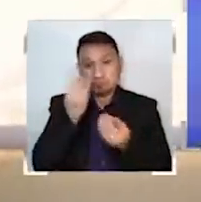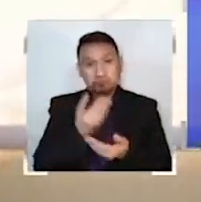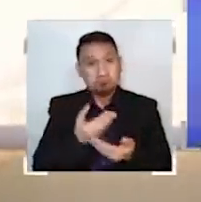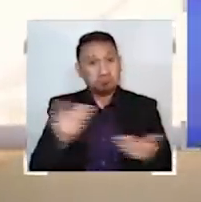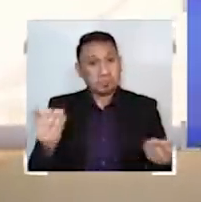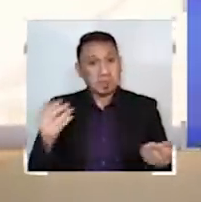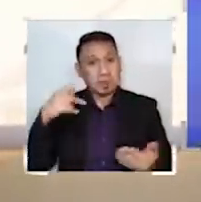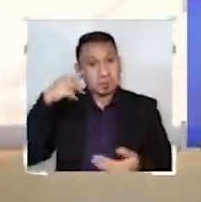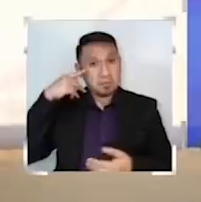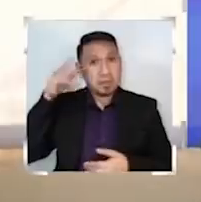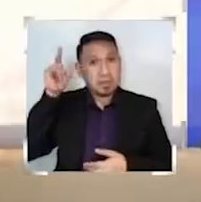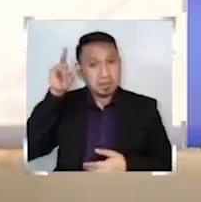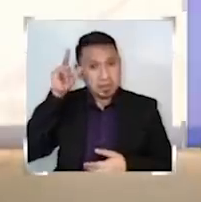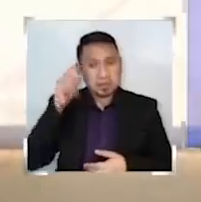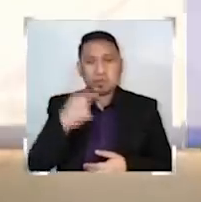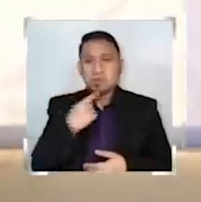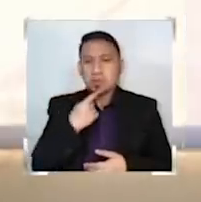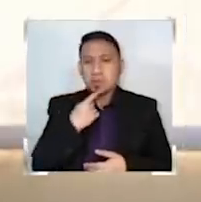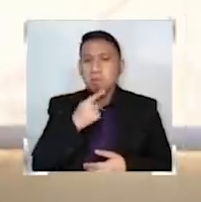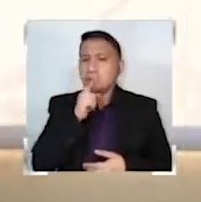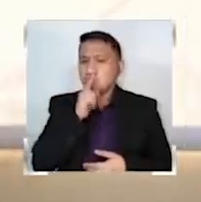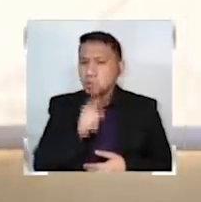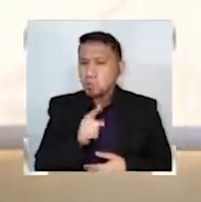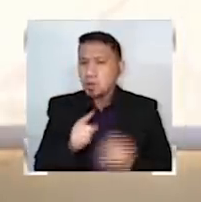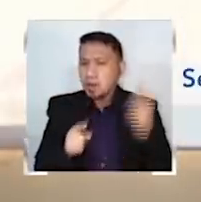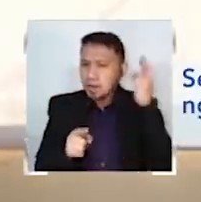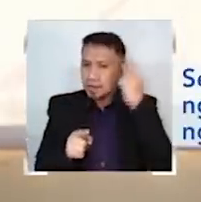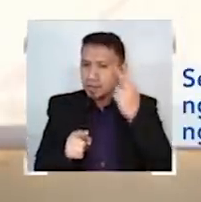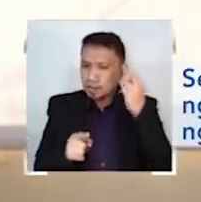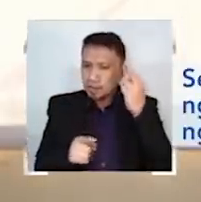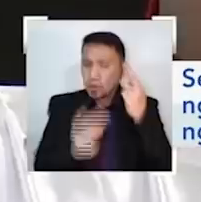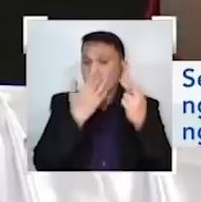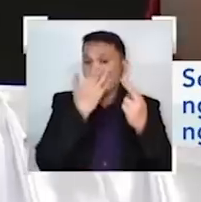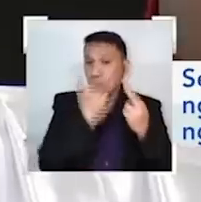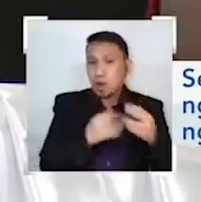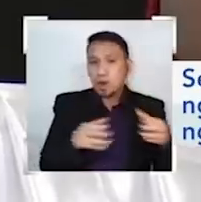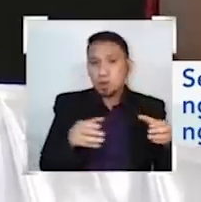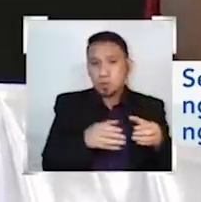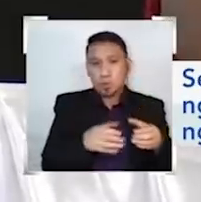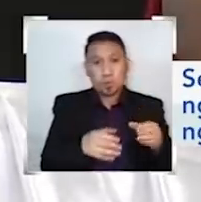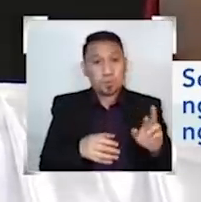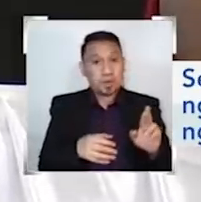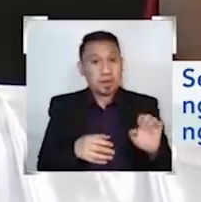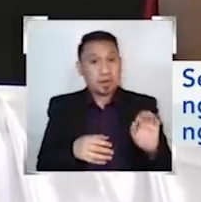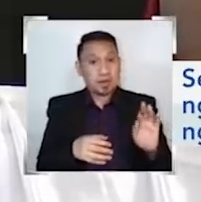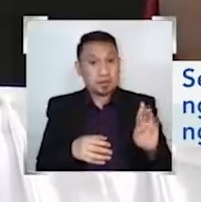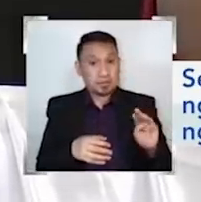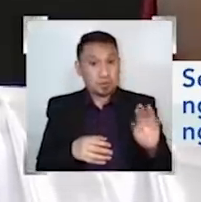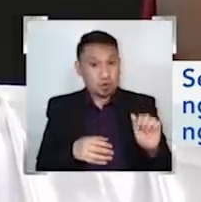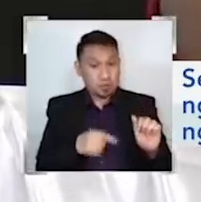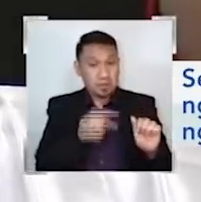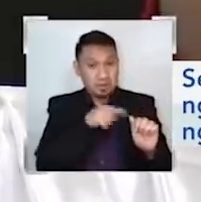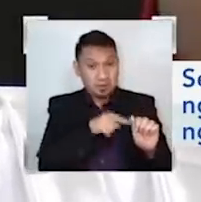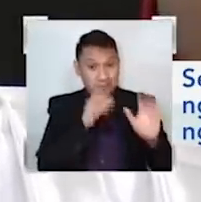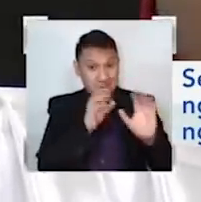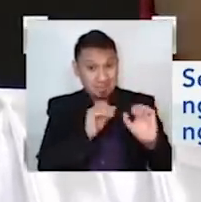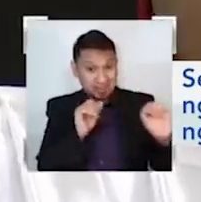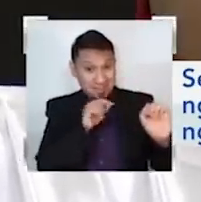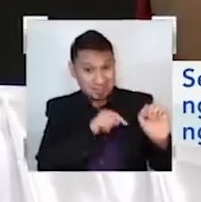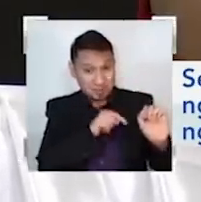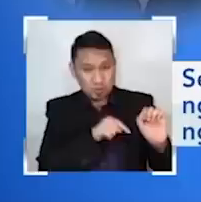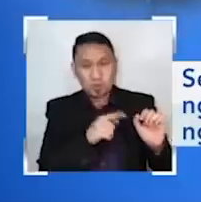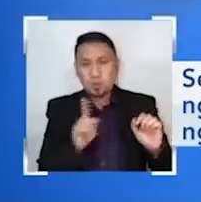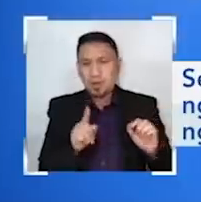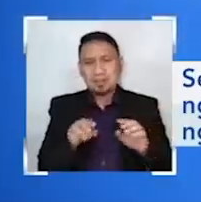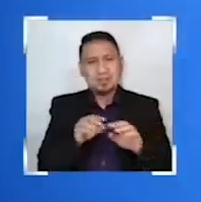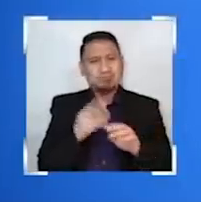niya ay tunay raw na dahilan kung bakit binawi ni Partido Reforma President Congressman Pantaleon Alvarez ang suporta sa